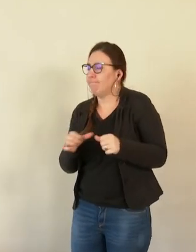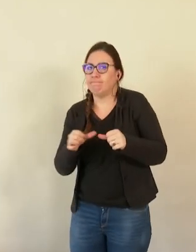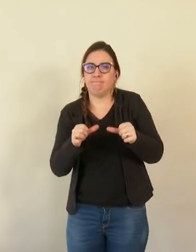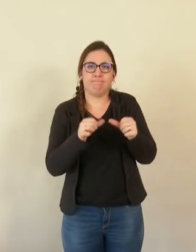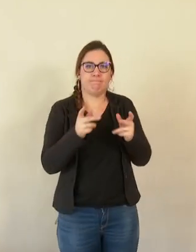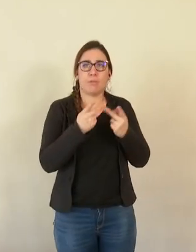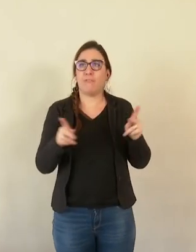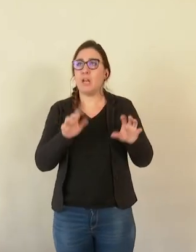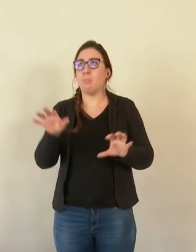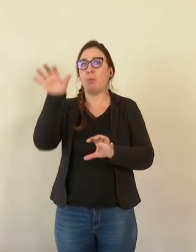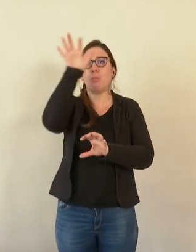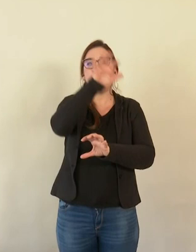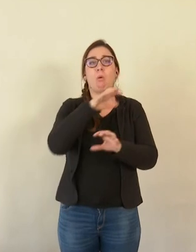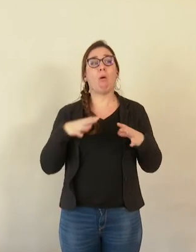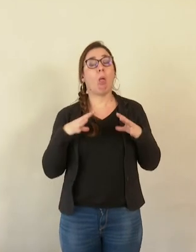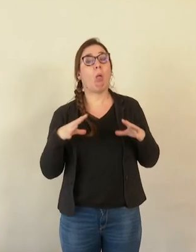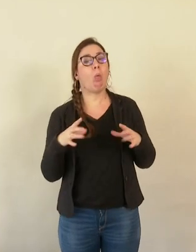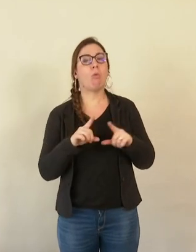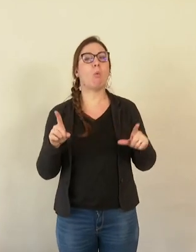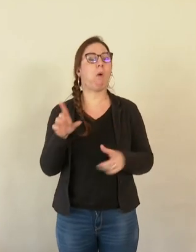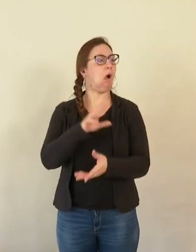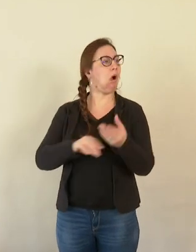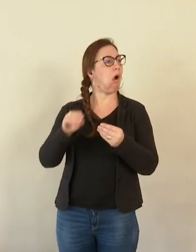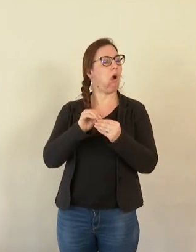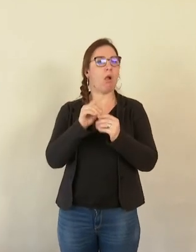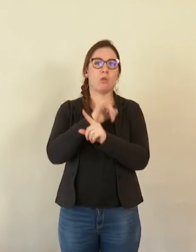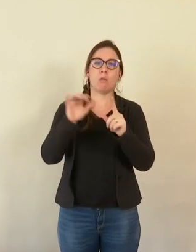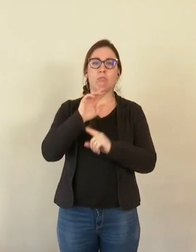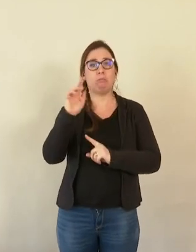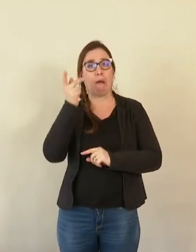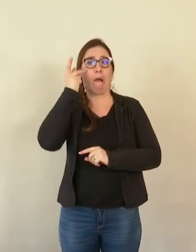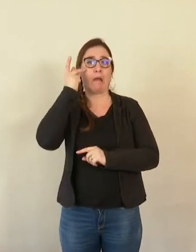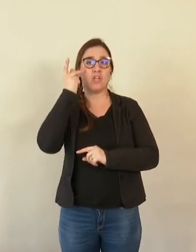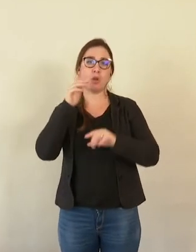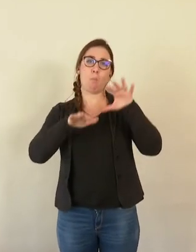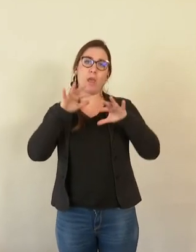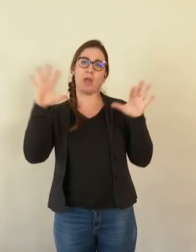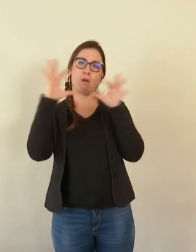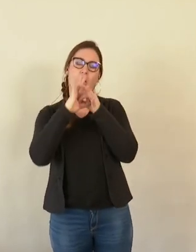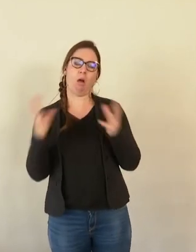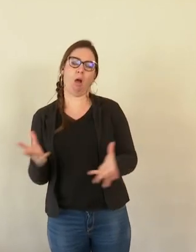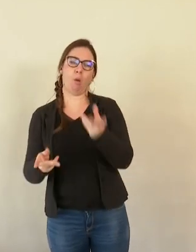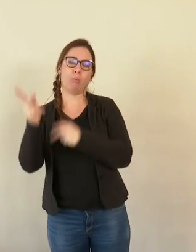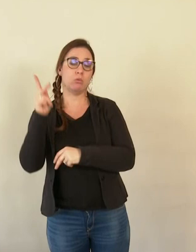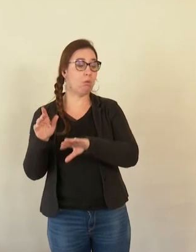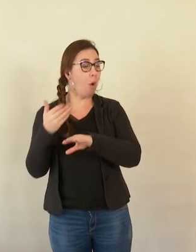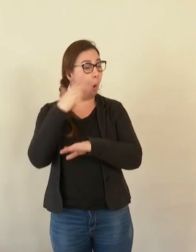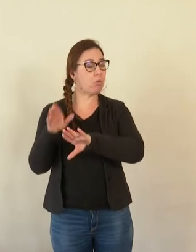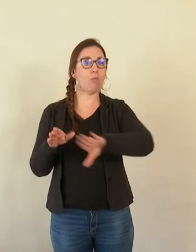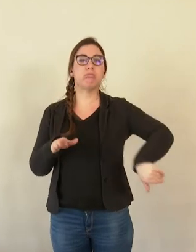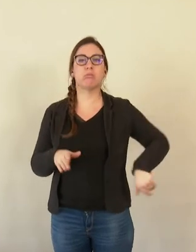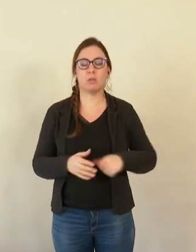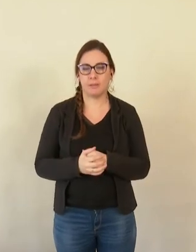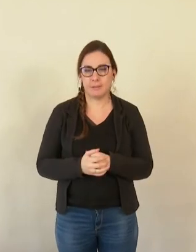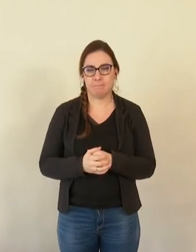moins volontaristes de créer une mixité entre ultra riche et classe moyenne privilégiée nous aurons un